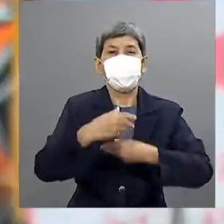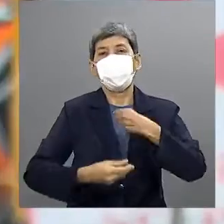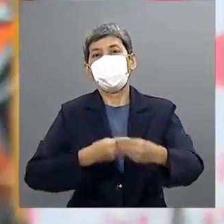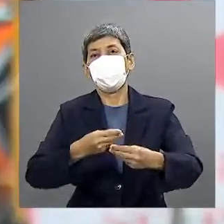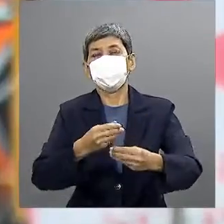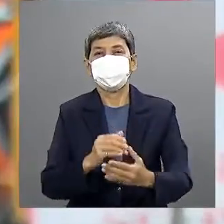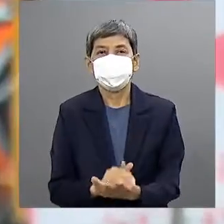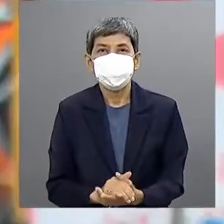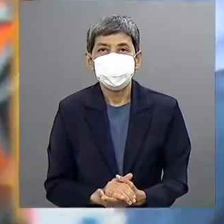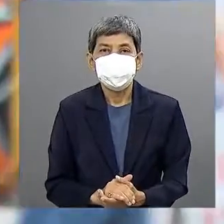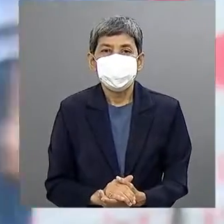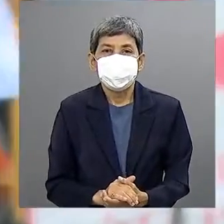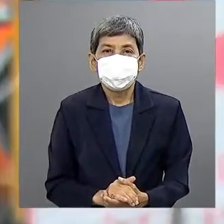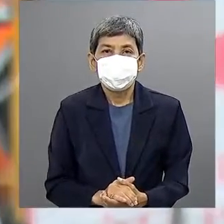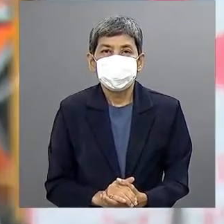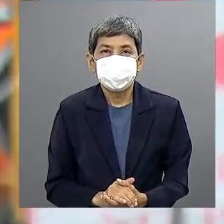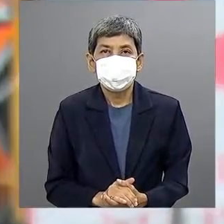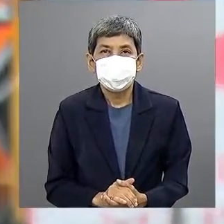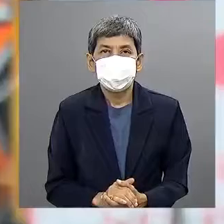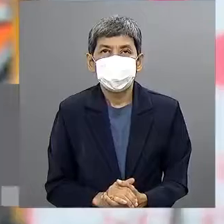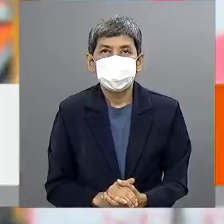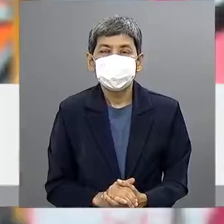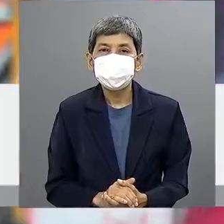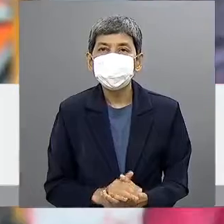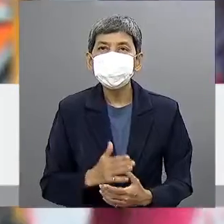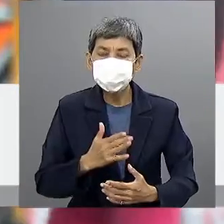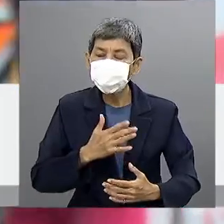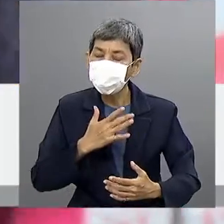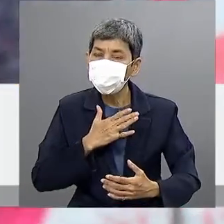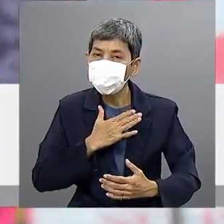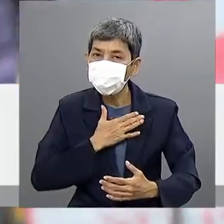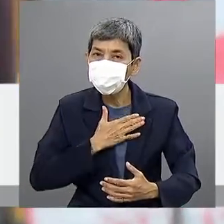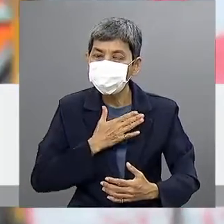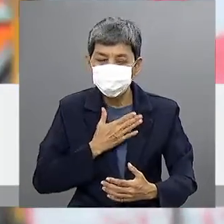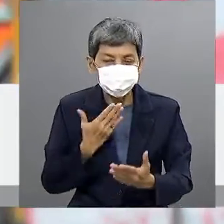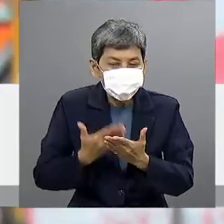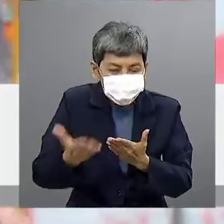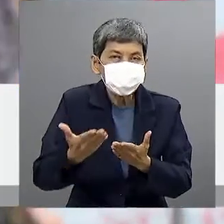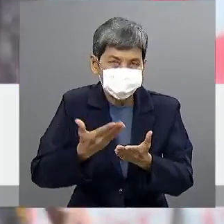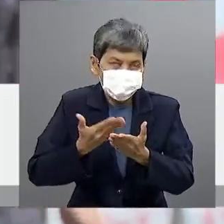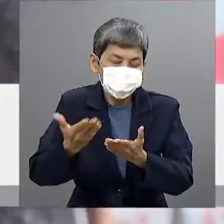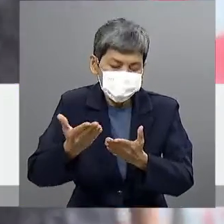ต้นหอมอะไรอย่างเง ี้ ยนะ ต้นหอมบางทีนี่ต้องไปแย่งกันซื้ออ่ะ